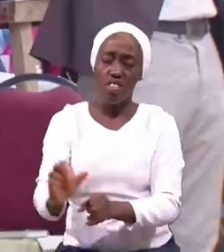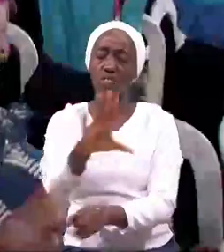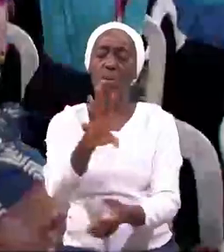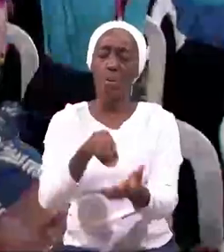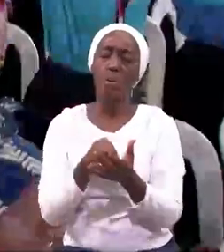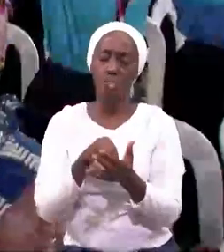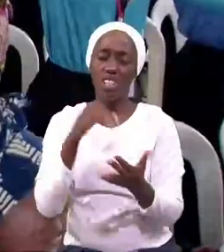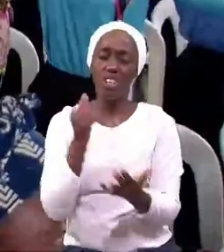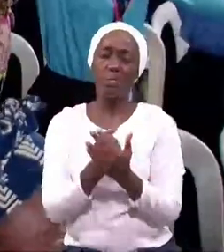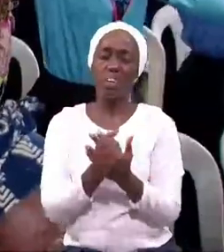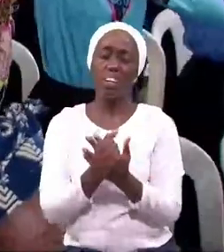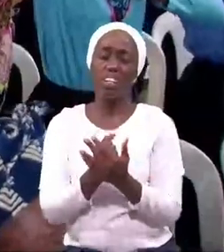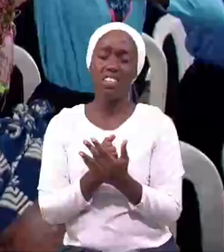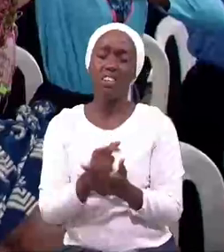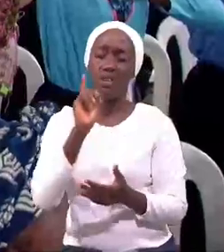toi.